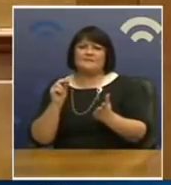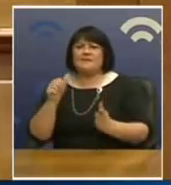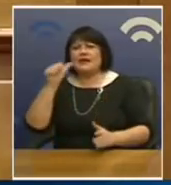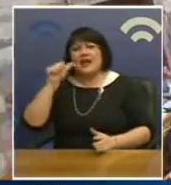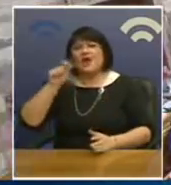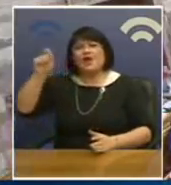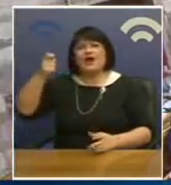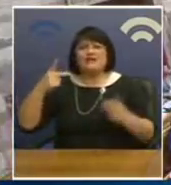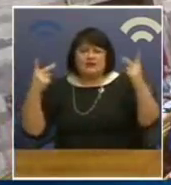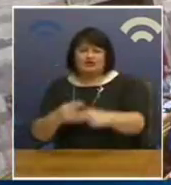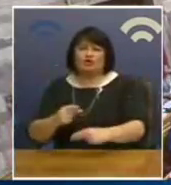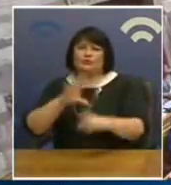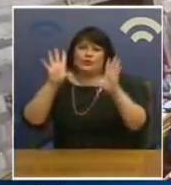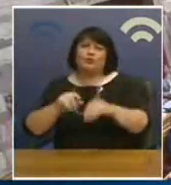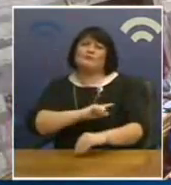σε κανένα πολίτη.